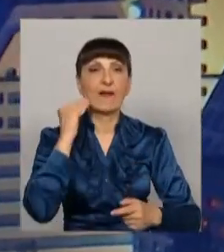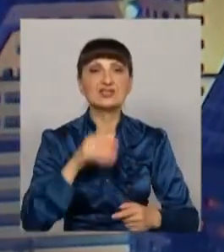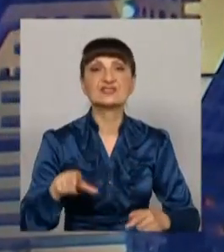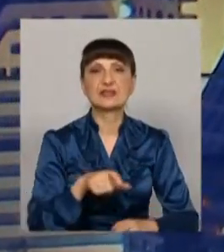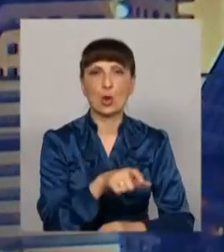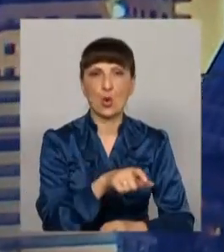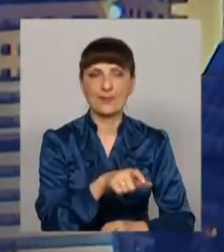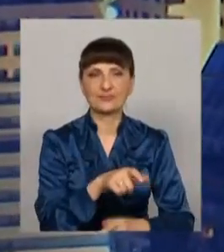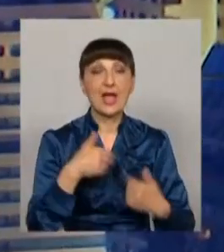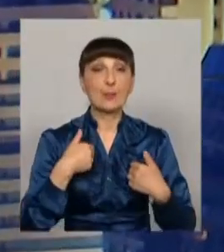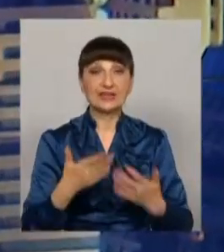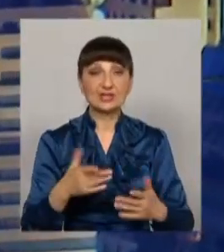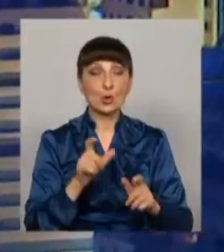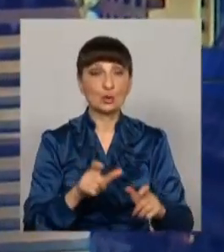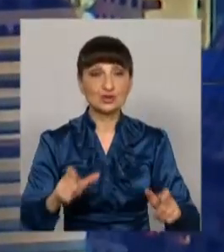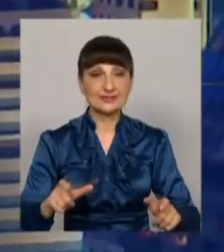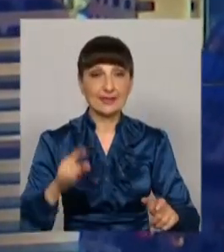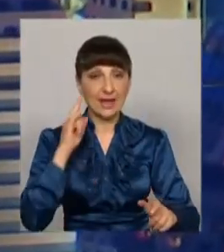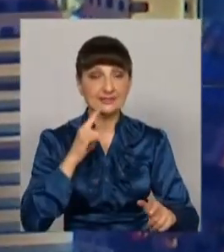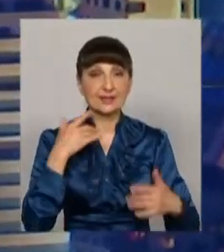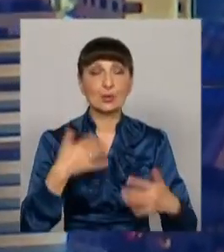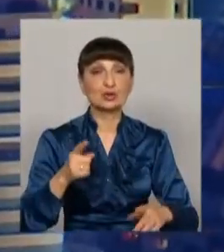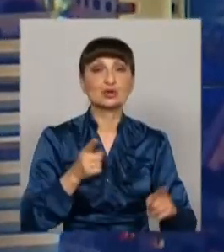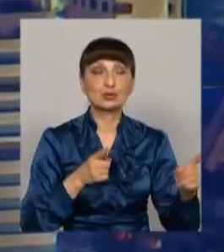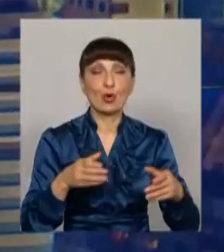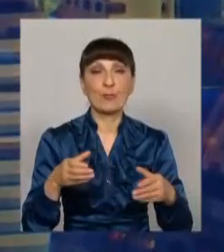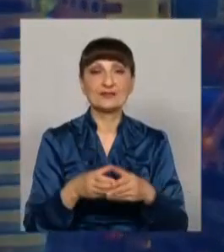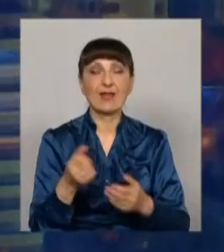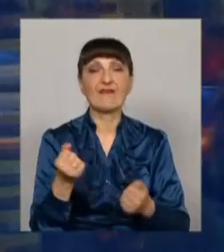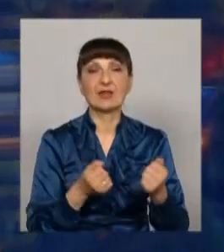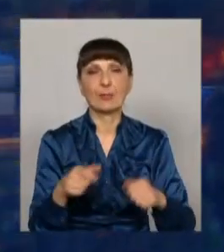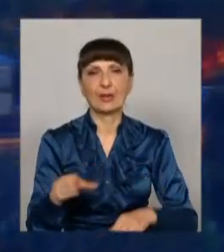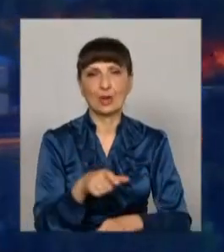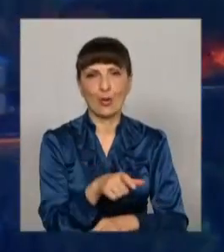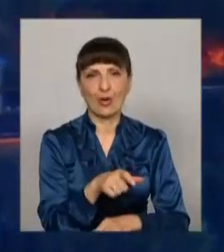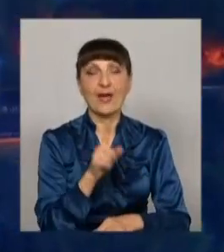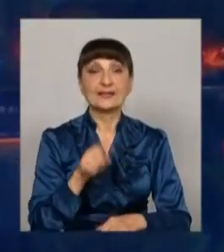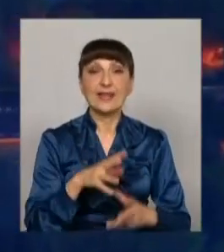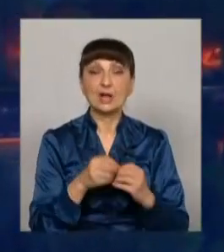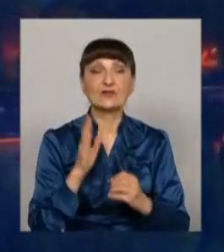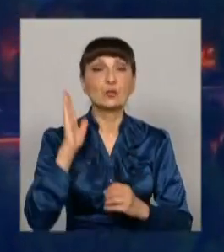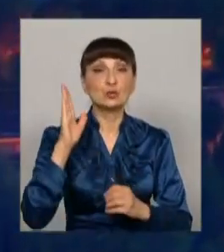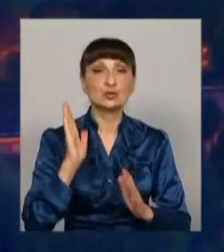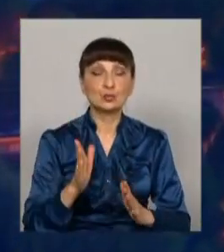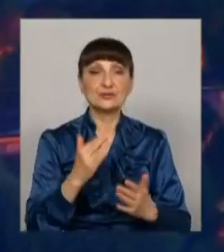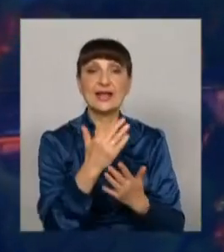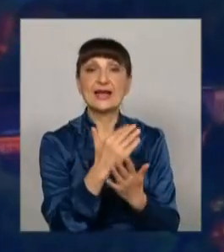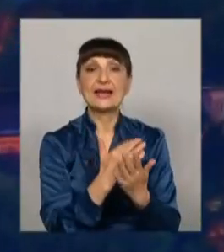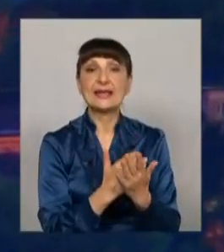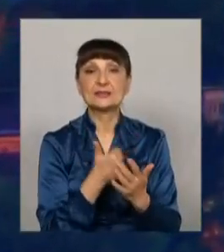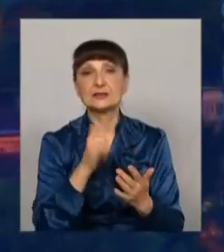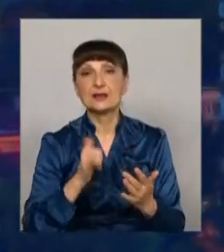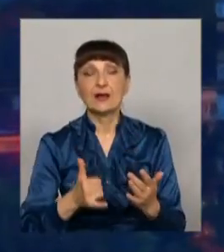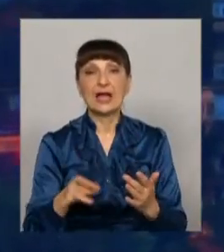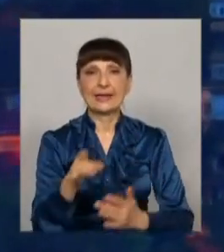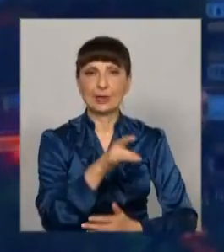дорог. Предложения от жителей страны уже ждут в Комитете автомобильных дорог. Таким же образом, в будущем будут составлять рейтинг